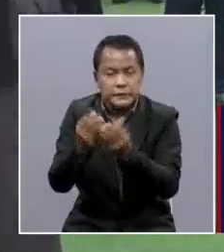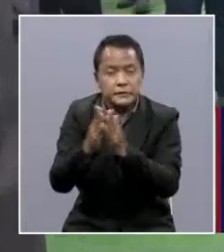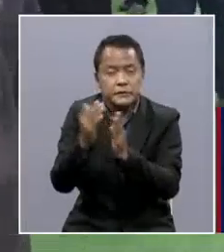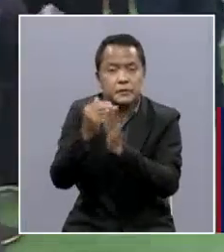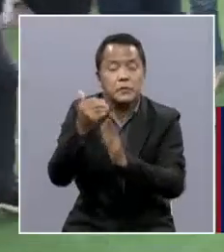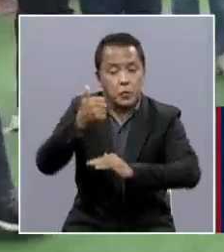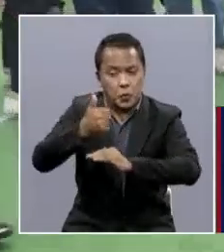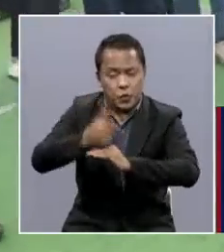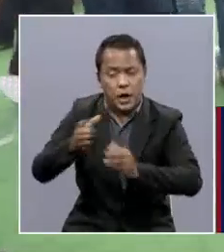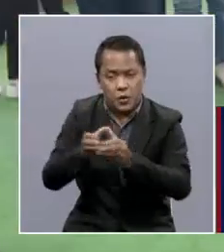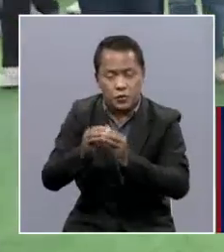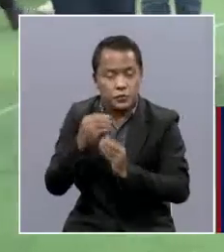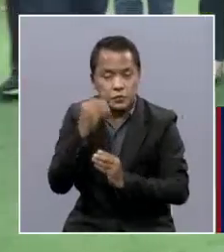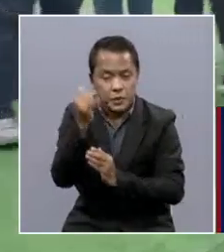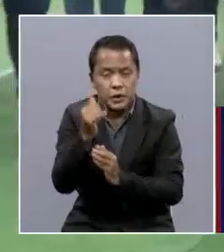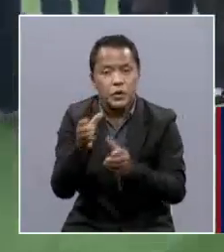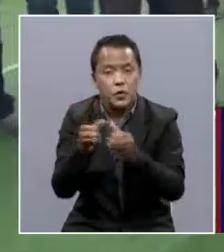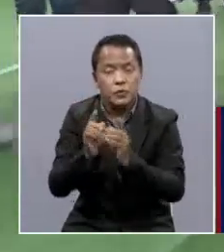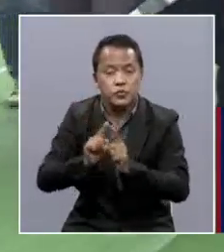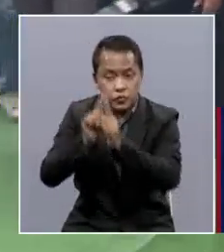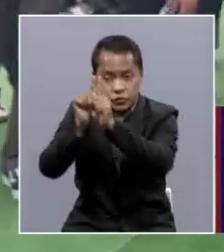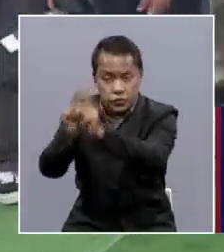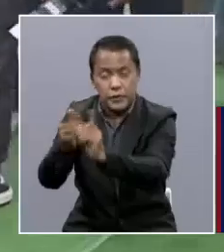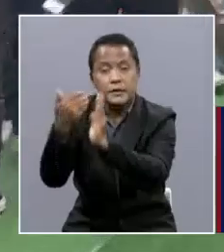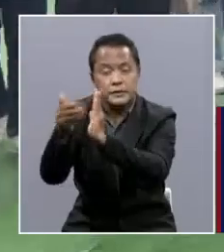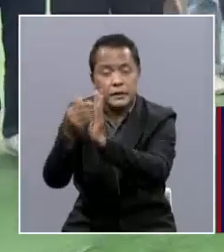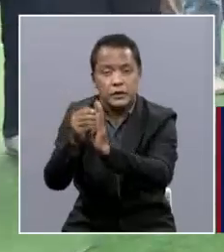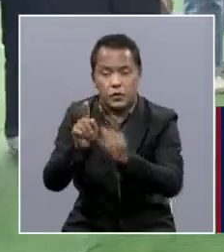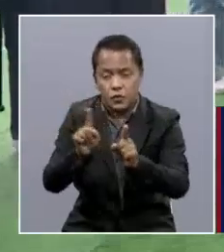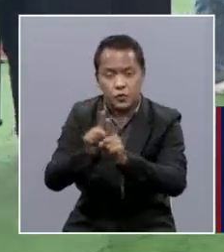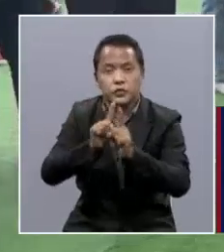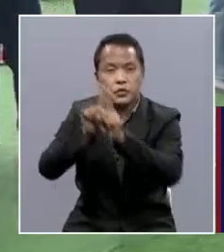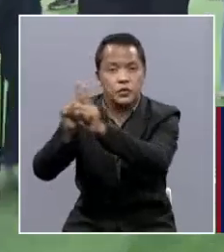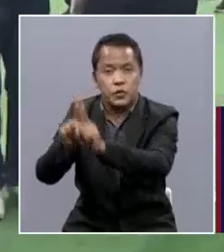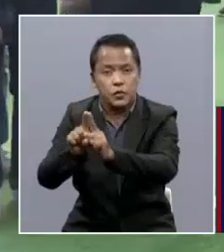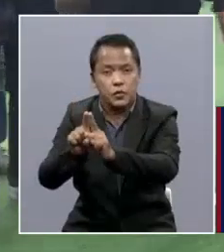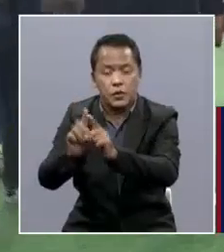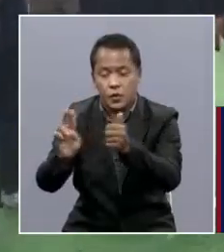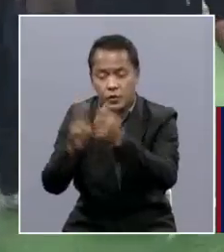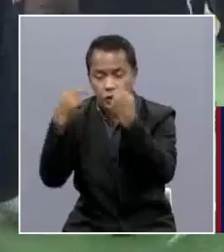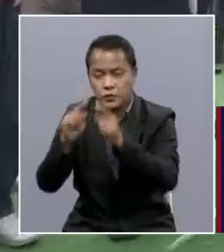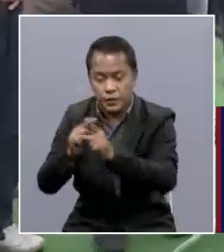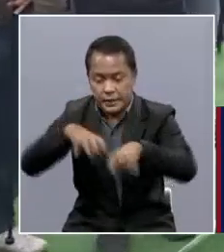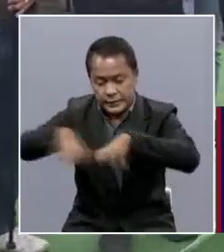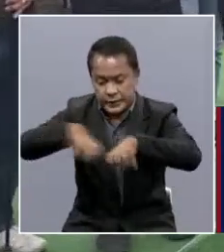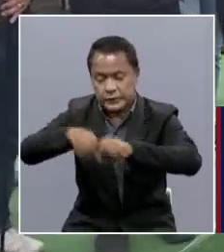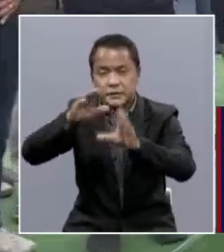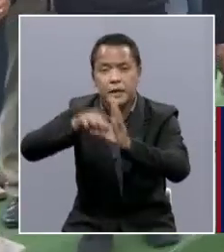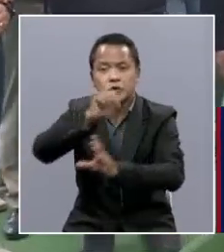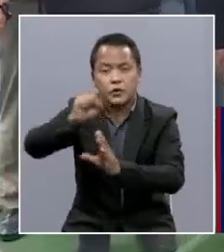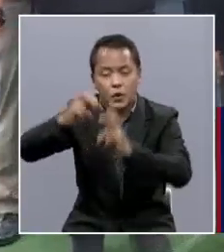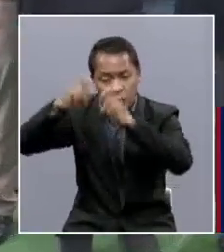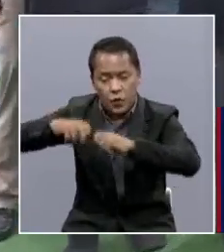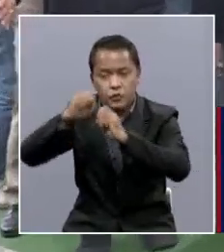ผู้กองทัพโหรคืนคู่คุณวิรัชเสืออีสาน 2ขุนพลเคียงข้างนายประวิทย์ลุยจัดทัพผู้สมัครเจาะ